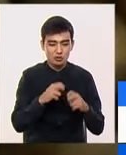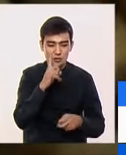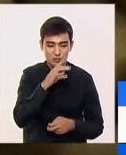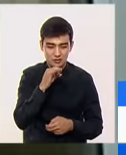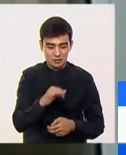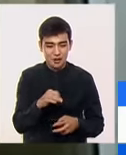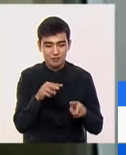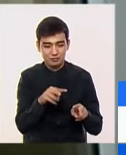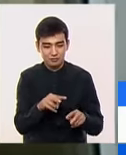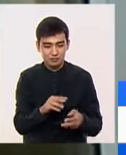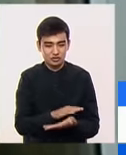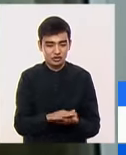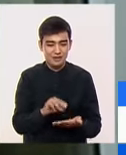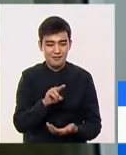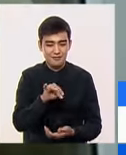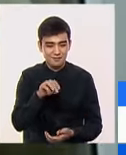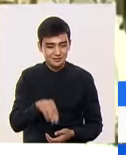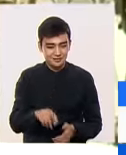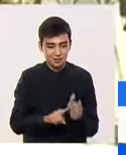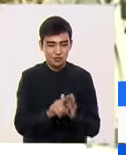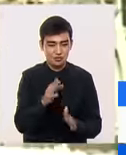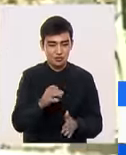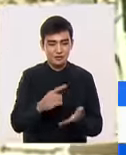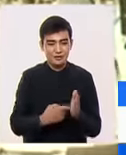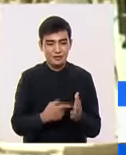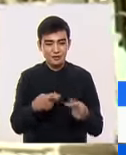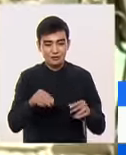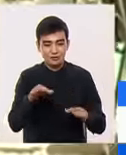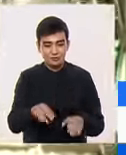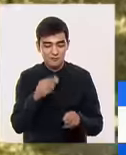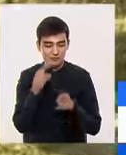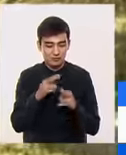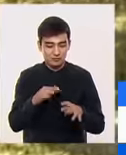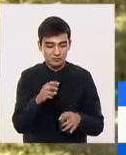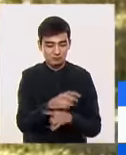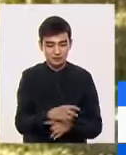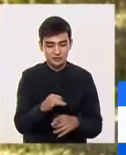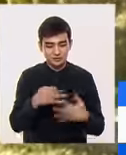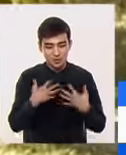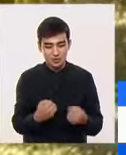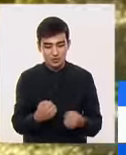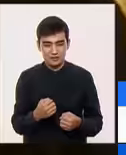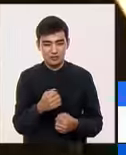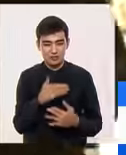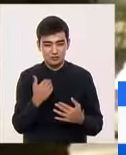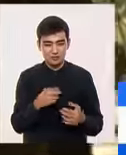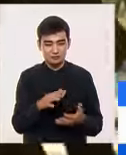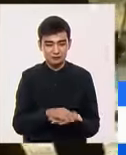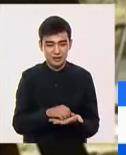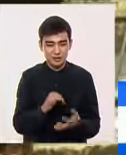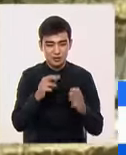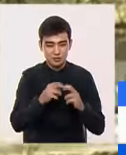регулирование с чистого листа где оставят требование необходимые для безопасности и здоровья потребителей и тогда проверки